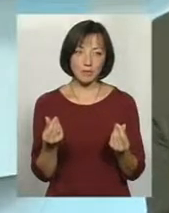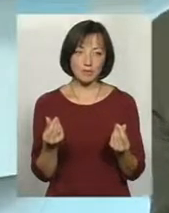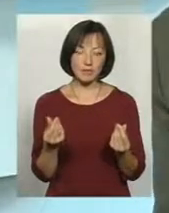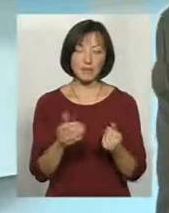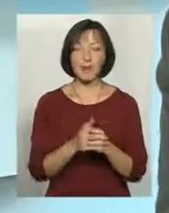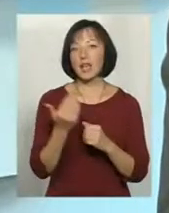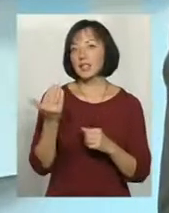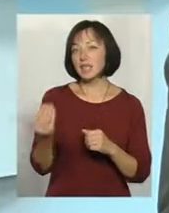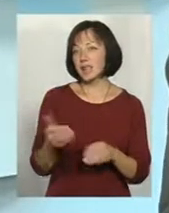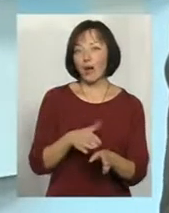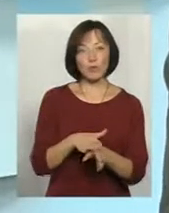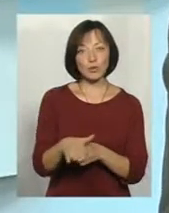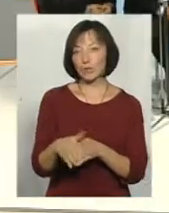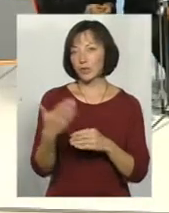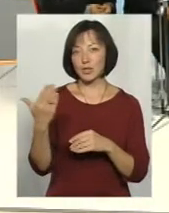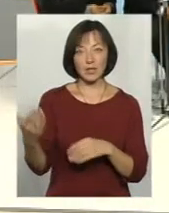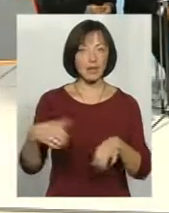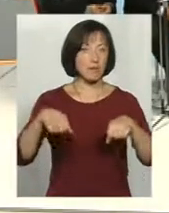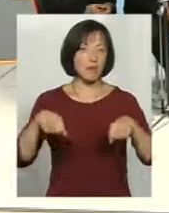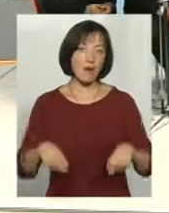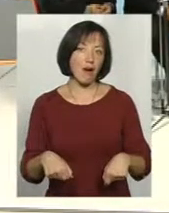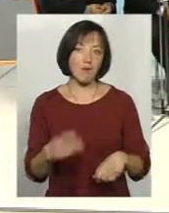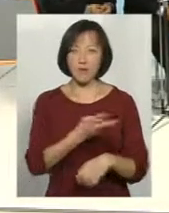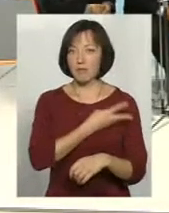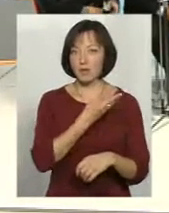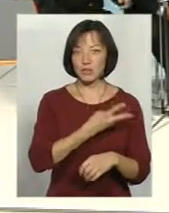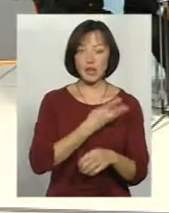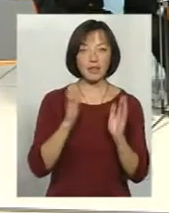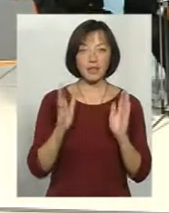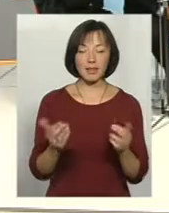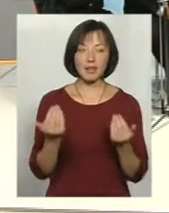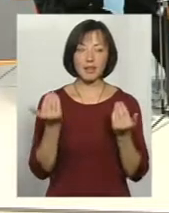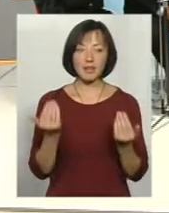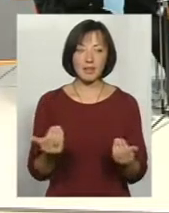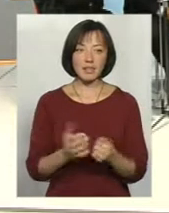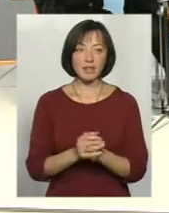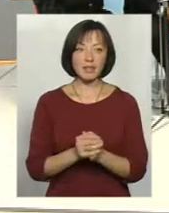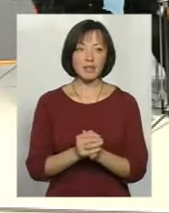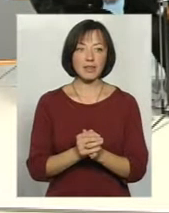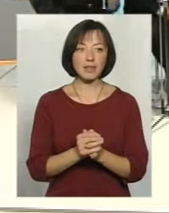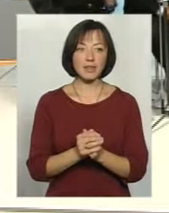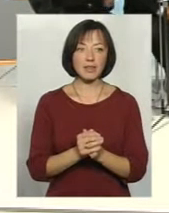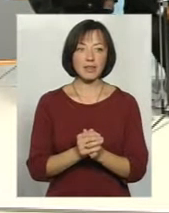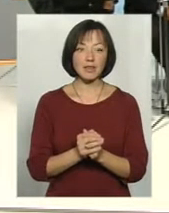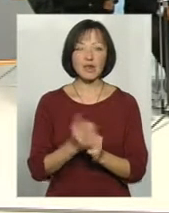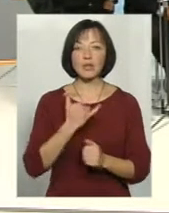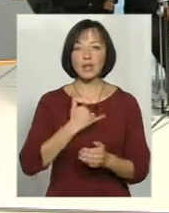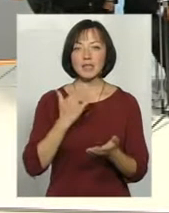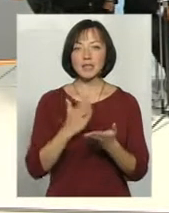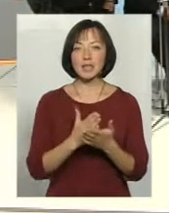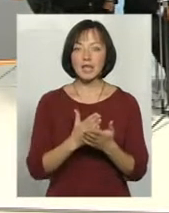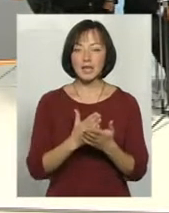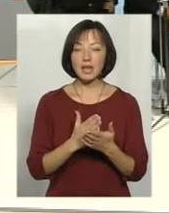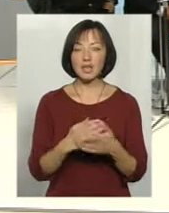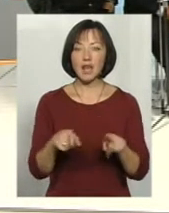Депутати... Ну, це їхнє, абсолютно їхнє право Ні, і бажання. Не тільки їхнє право, не тільки їхнє право. У нас є, допустимо, така